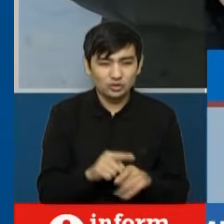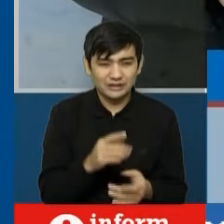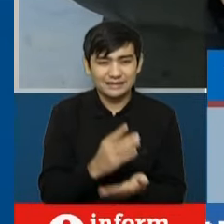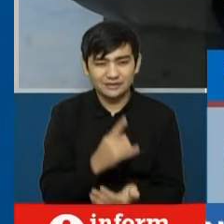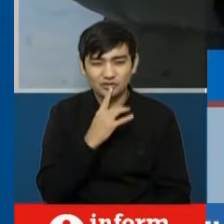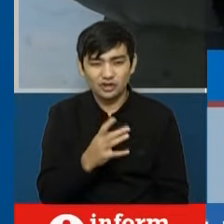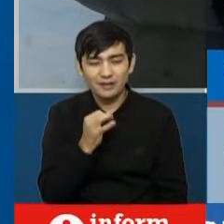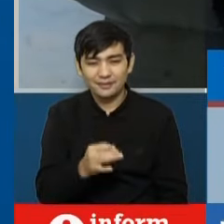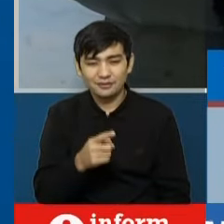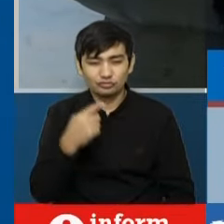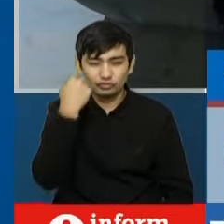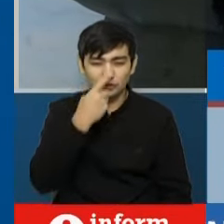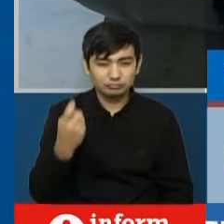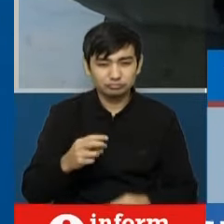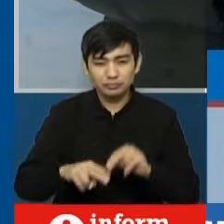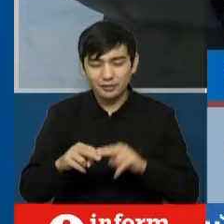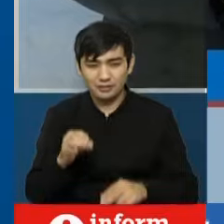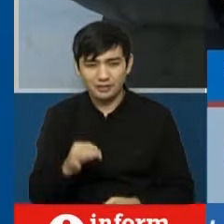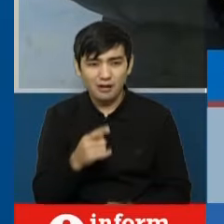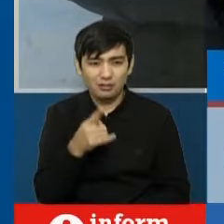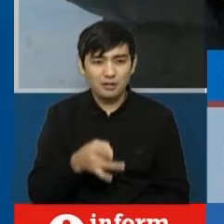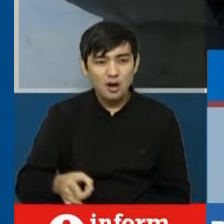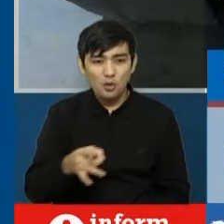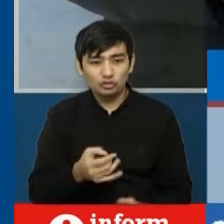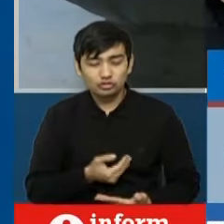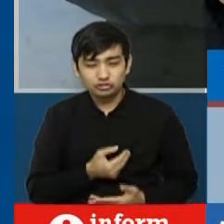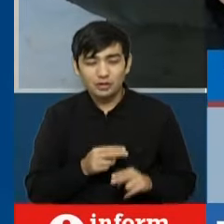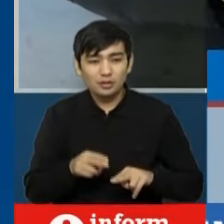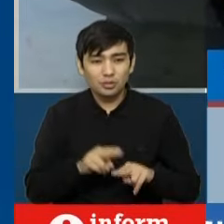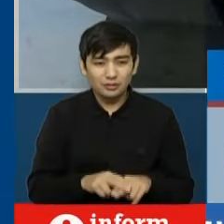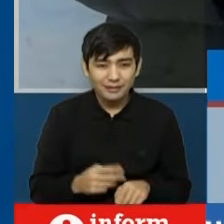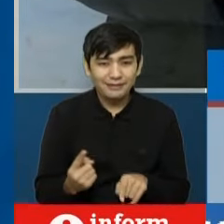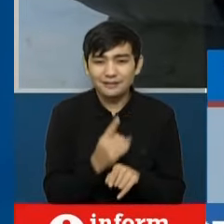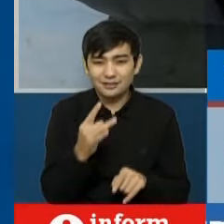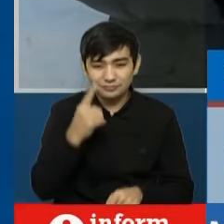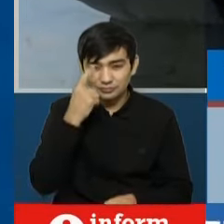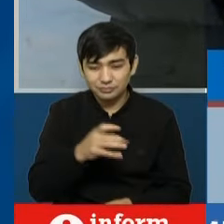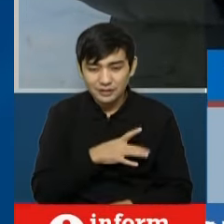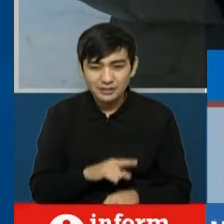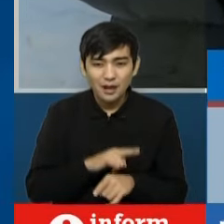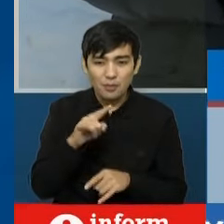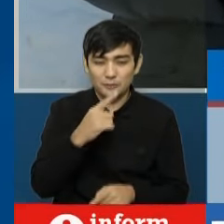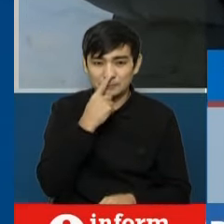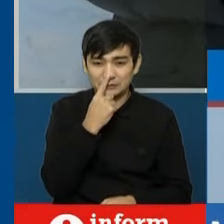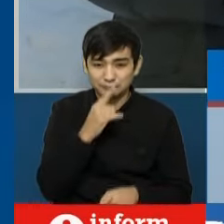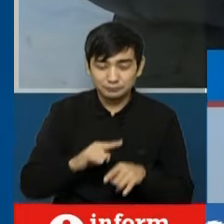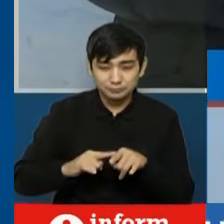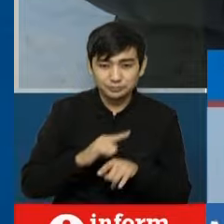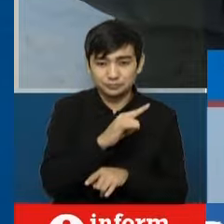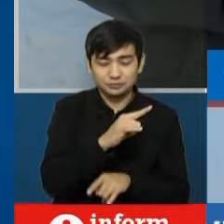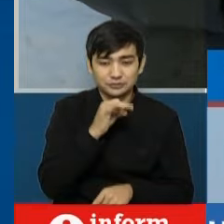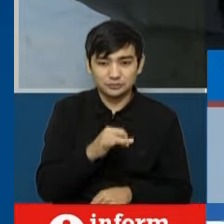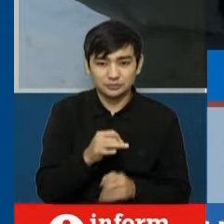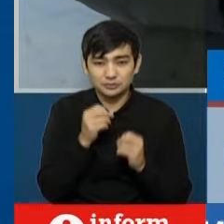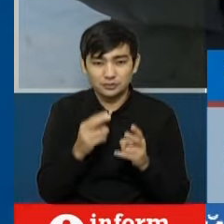не о частных строениях, а о целом микрорайоне, жители которого не раз отмечали о том, что самолеты пролетают буквально над